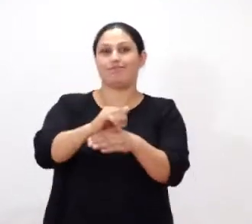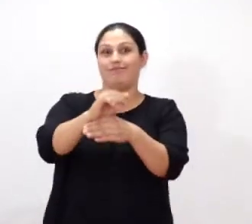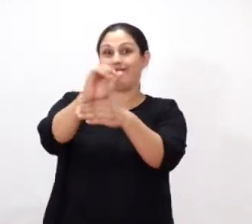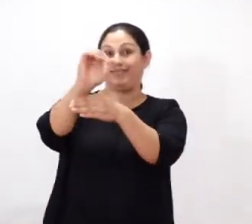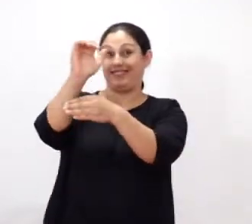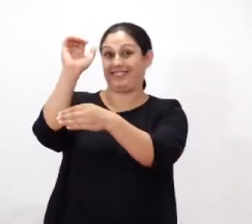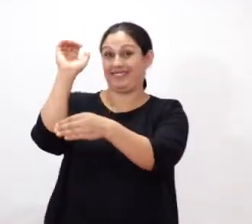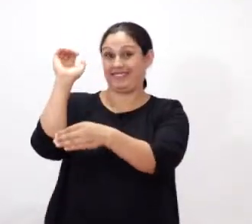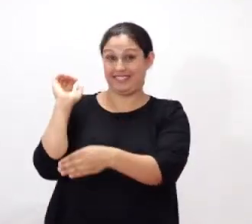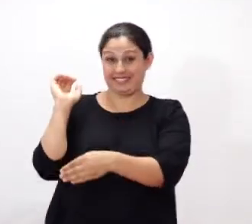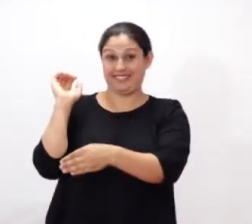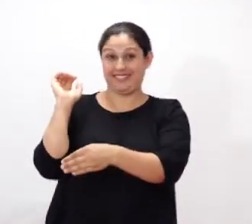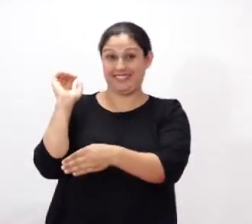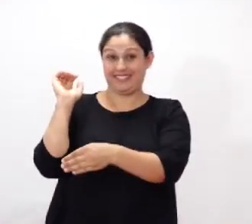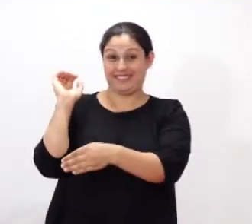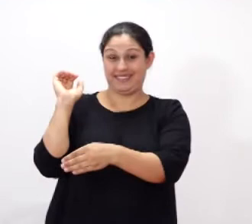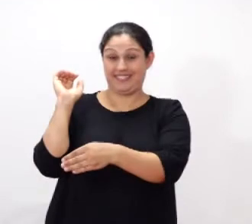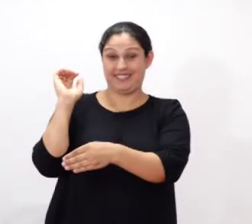حاضر انا